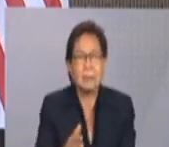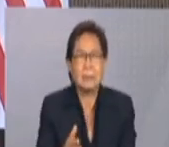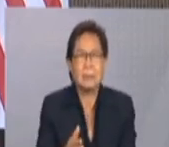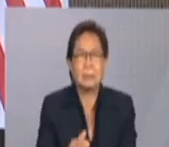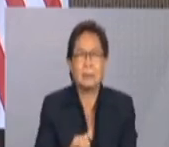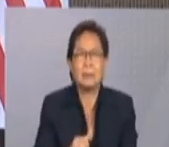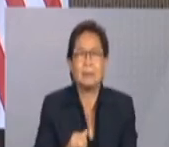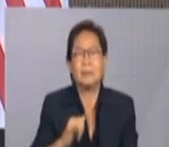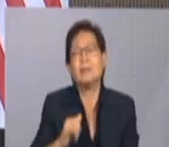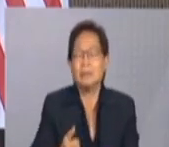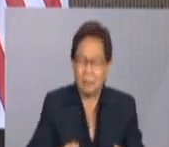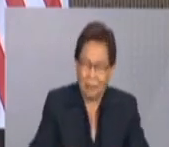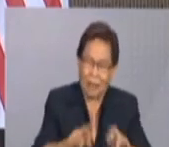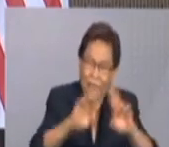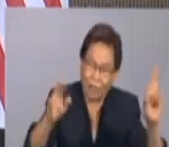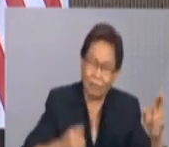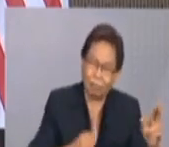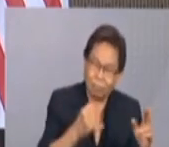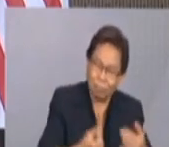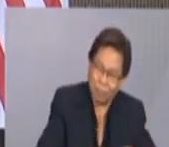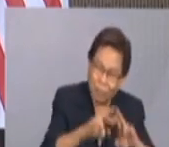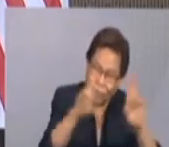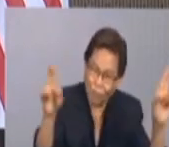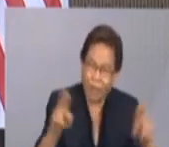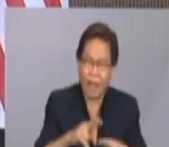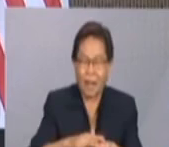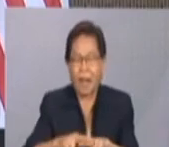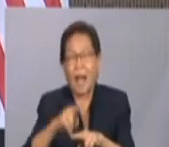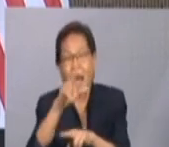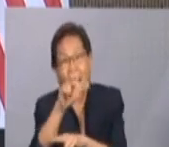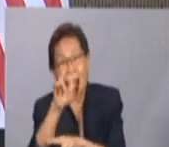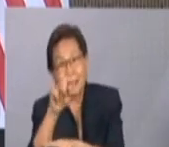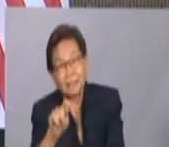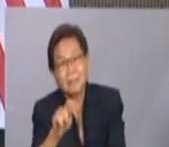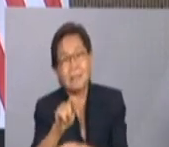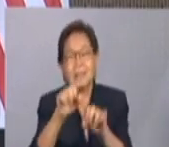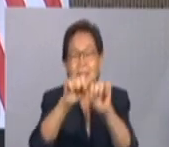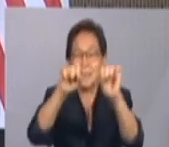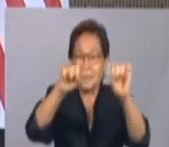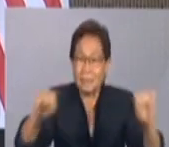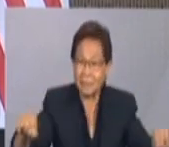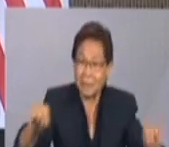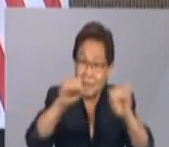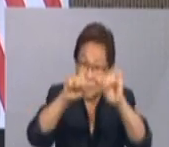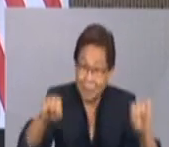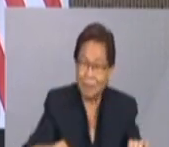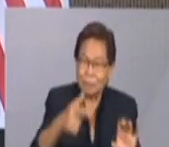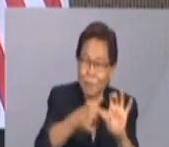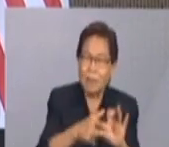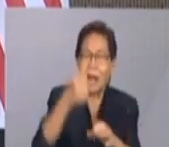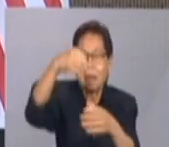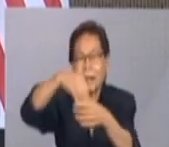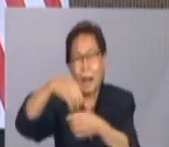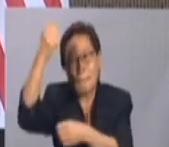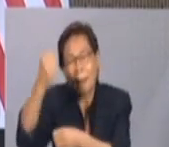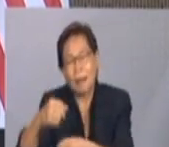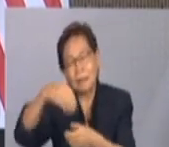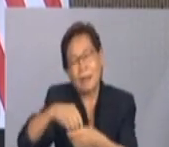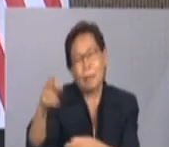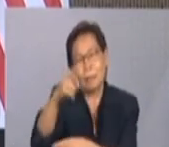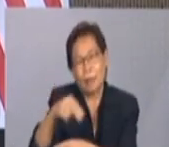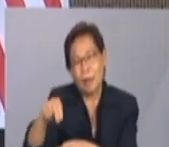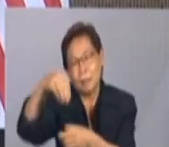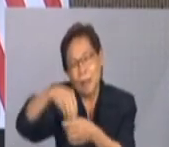dimana-mana di Jalan Raya fashion RT di stesen minyak di dalam base dalam grab di